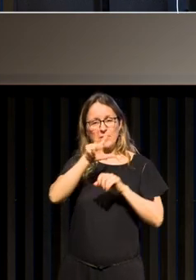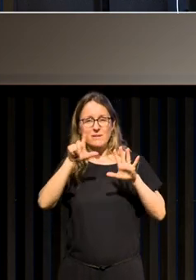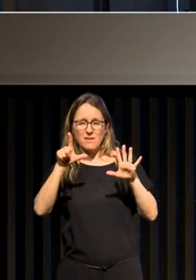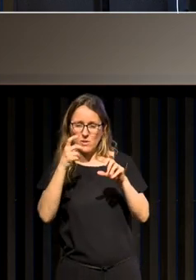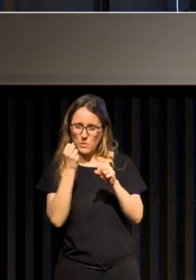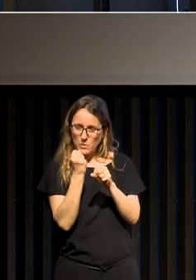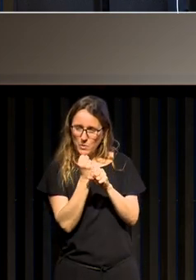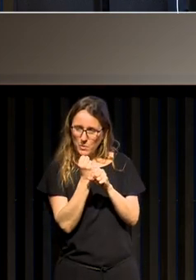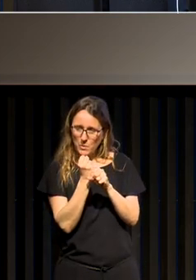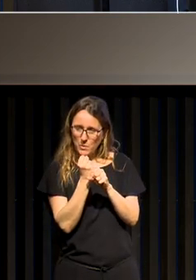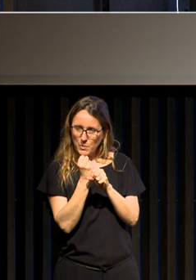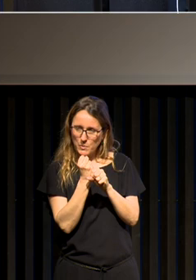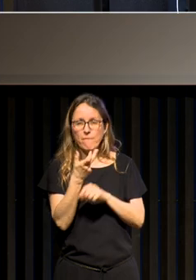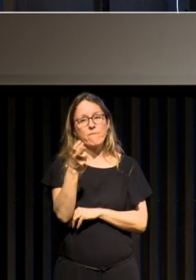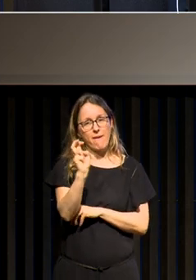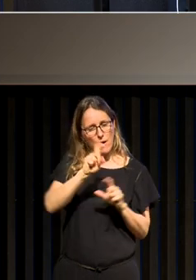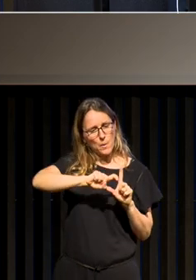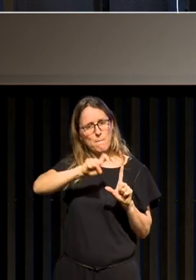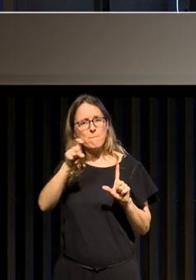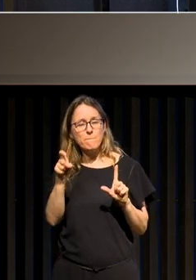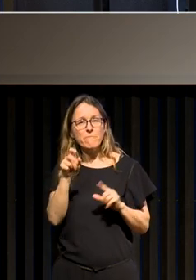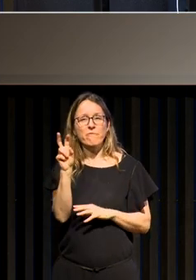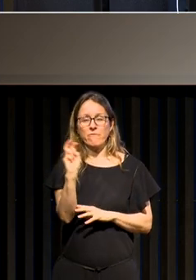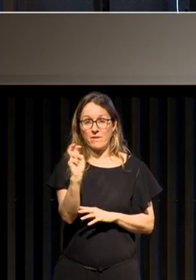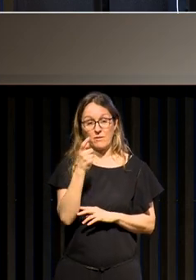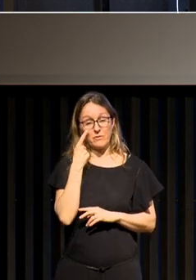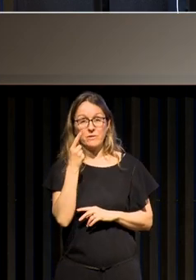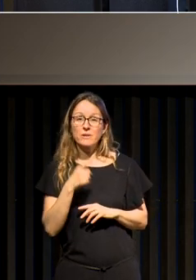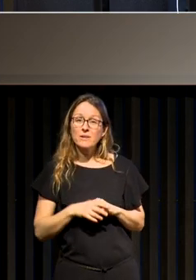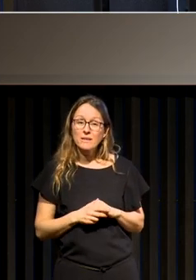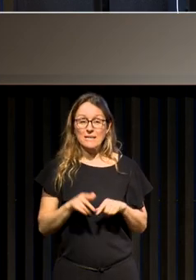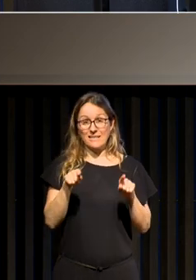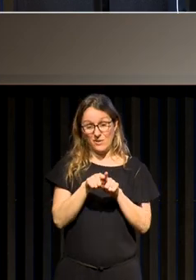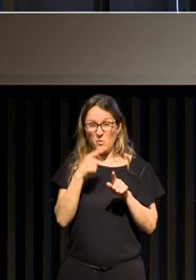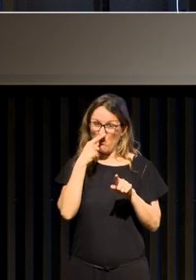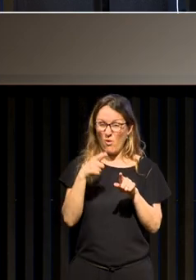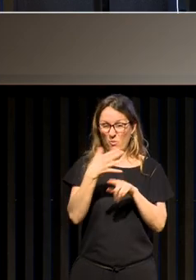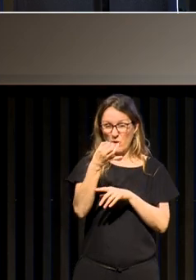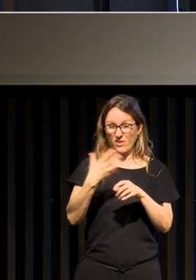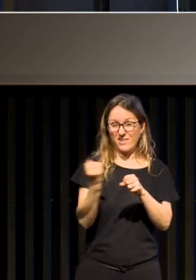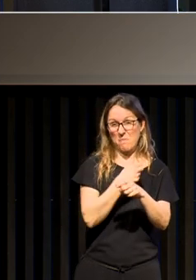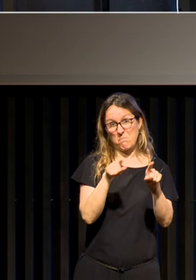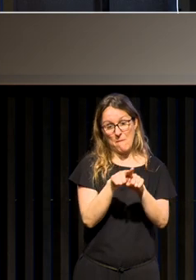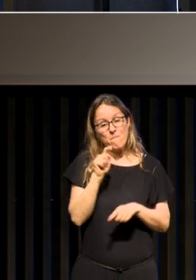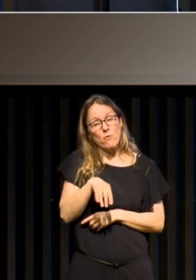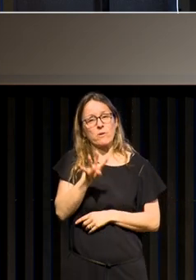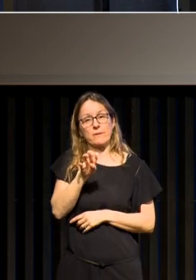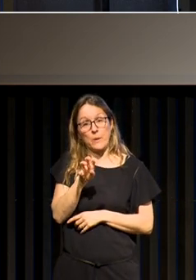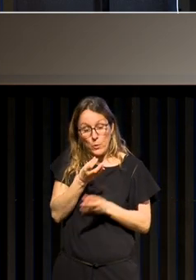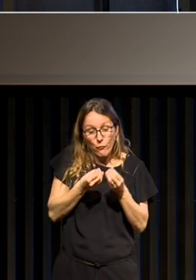c'est la courbe en vert, eh bien, déjà, pour atteindre les mêmes taux de succès, il faut 40 ovocytes. Vous